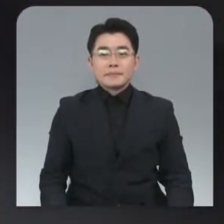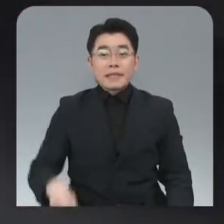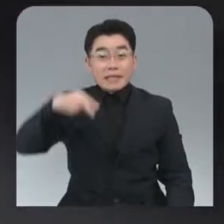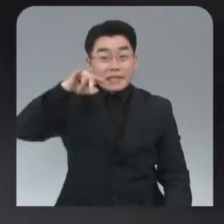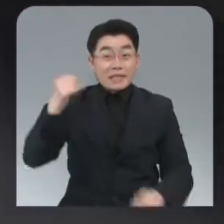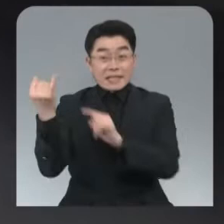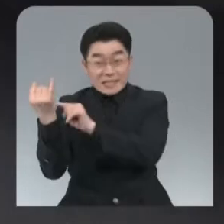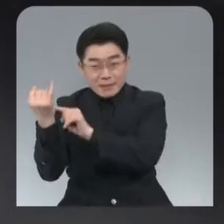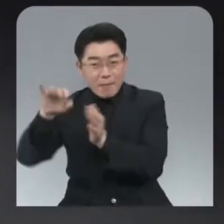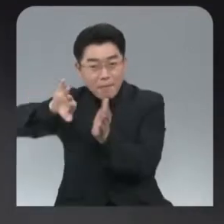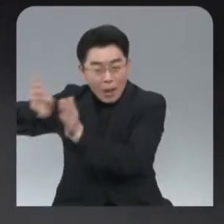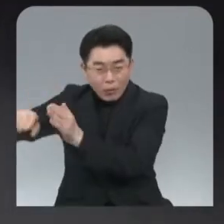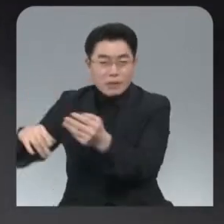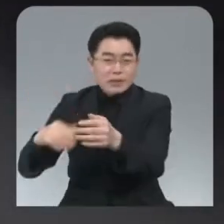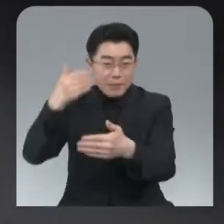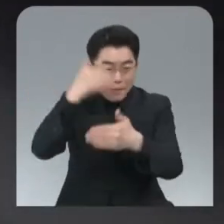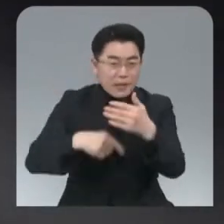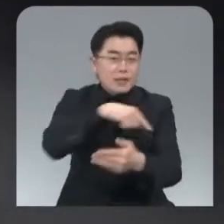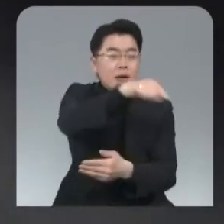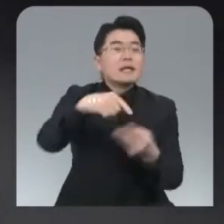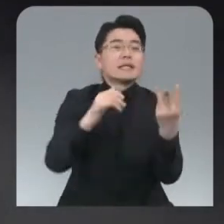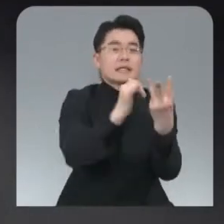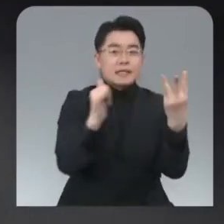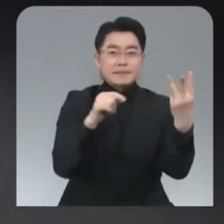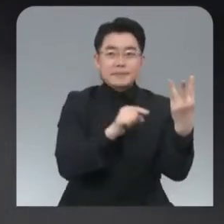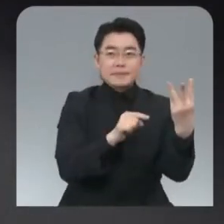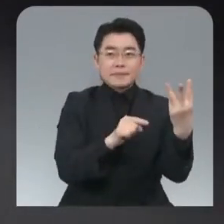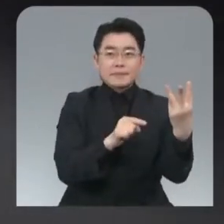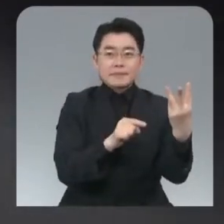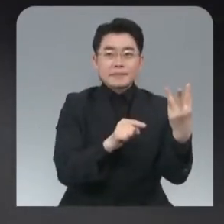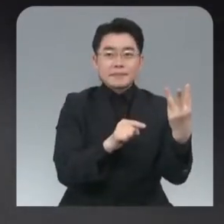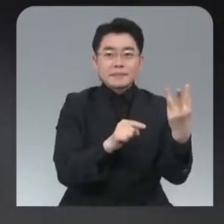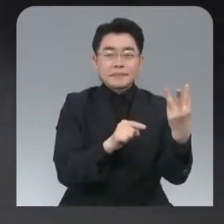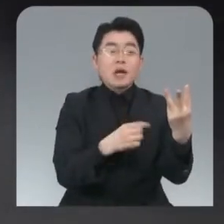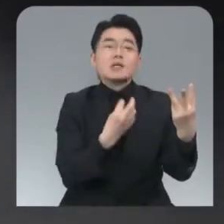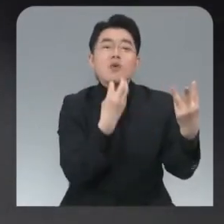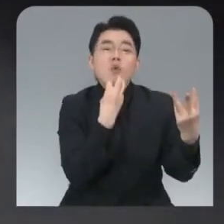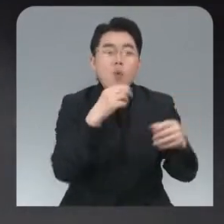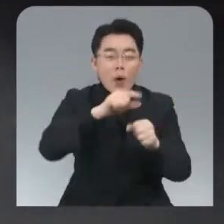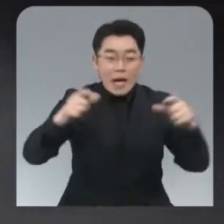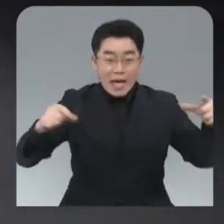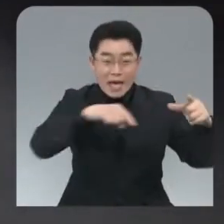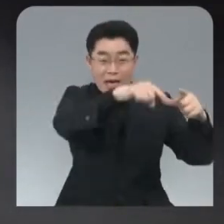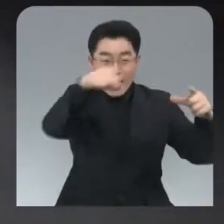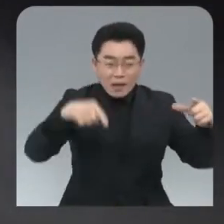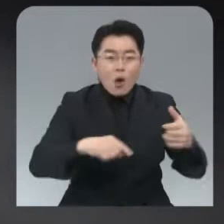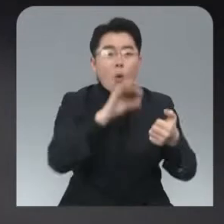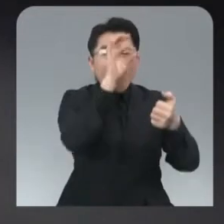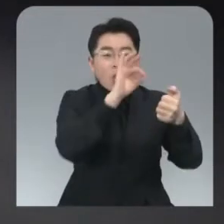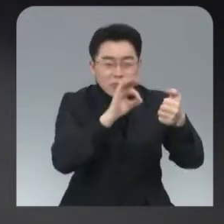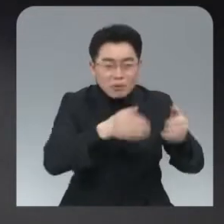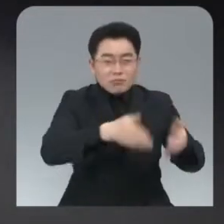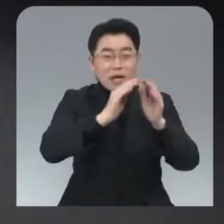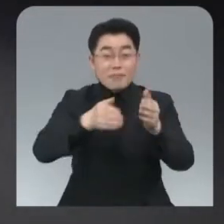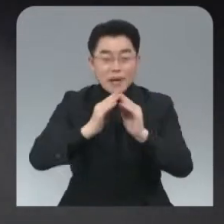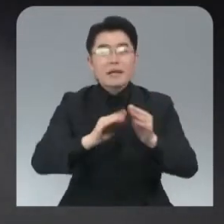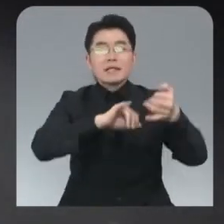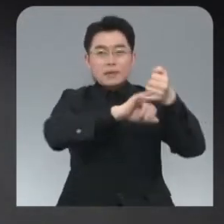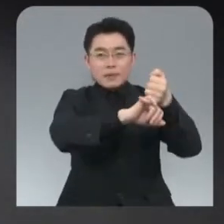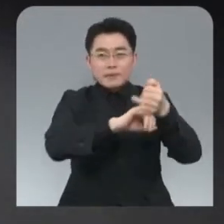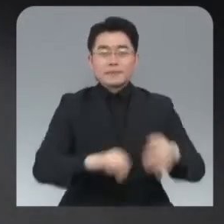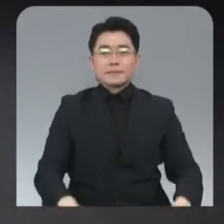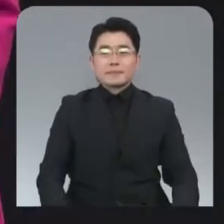심상정 후보를 제외하고 다들 수도권의 절반 이상을 공급하겠다고 한